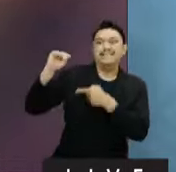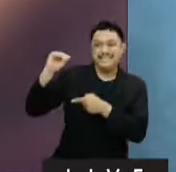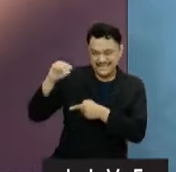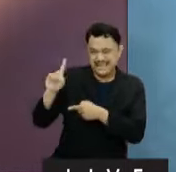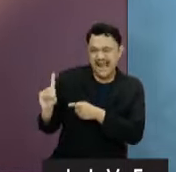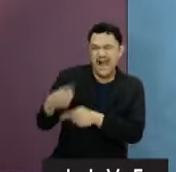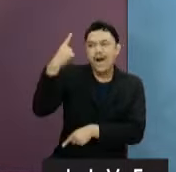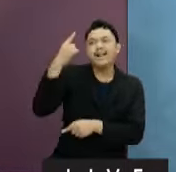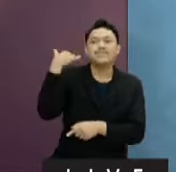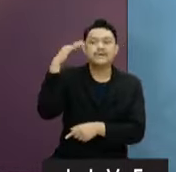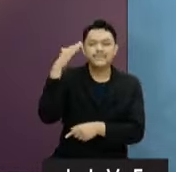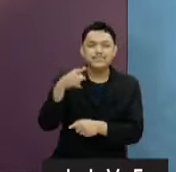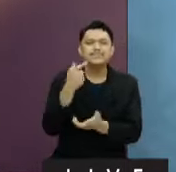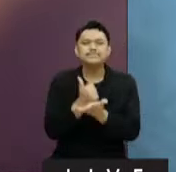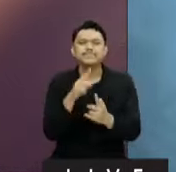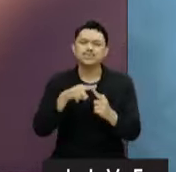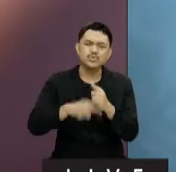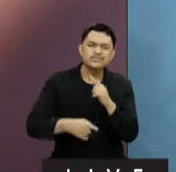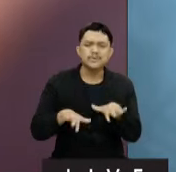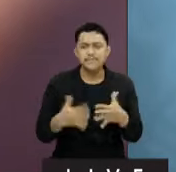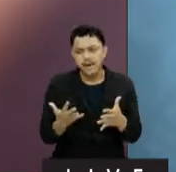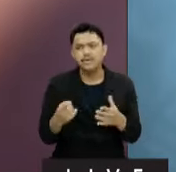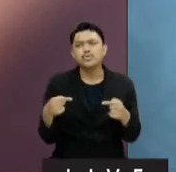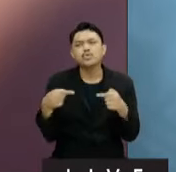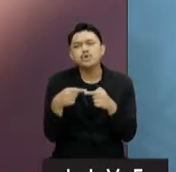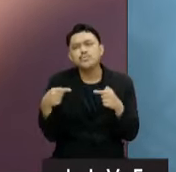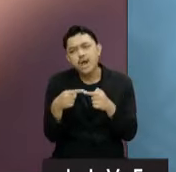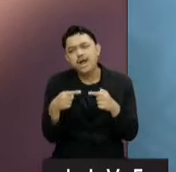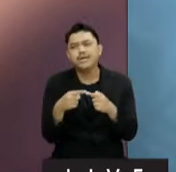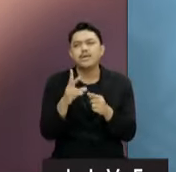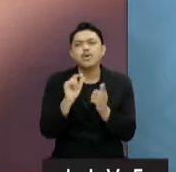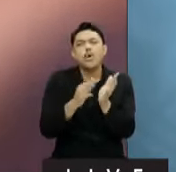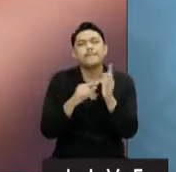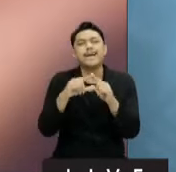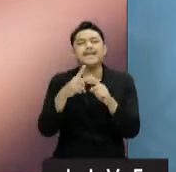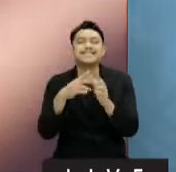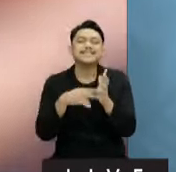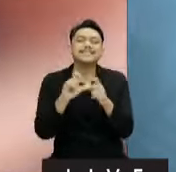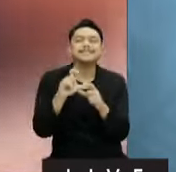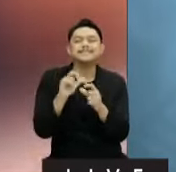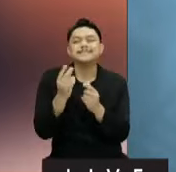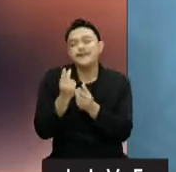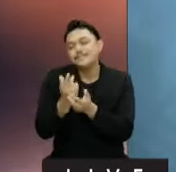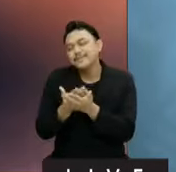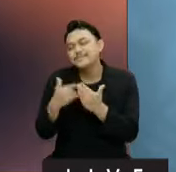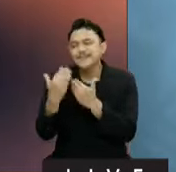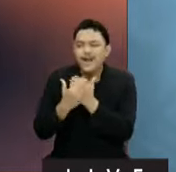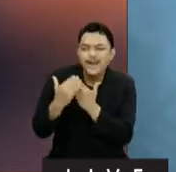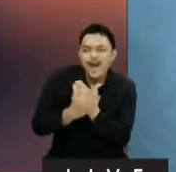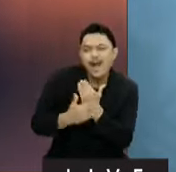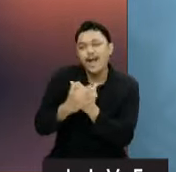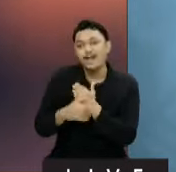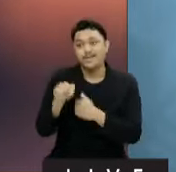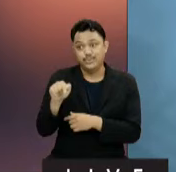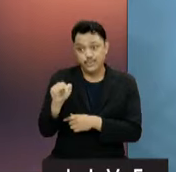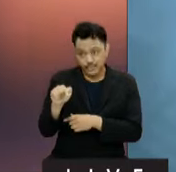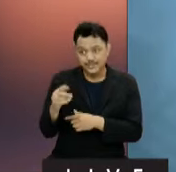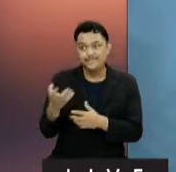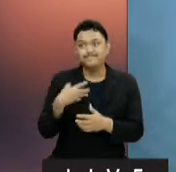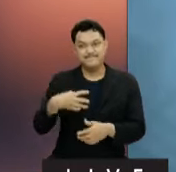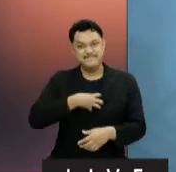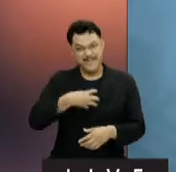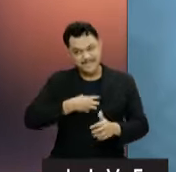romantis, kemudian mandiri baik secara finansial, secara mental, itu mulai dari usia 18 tahun.